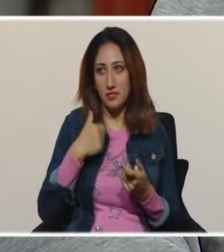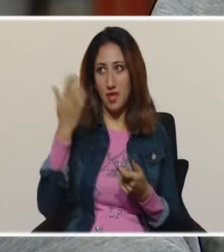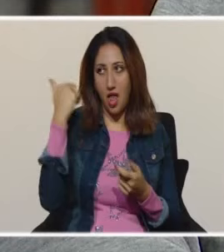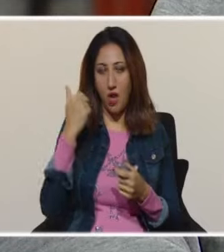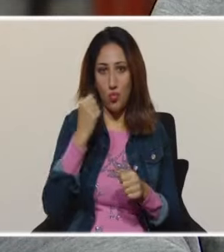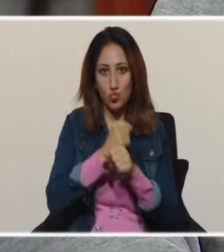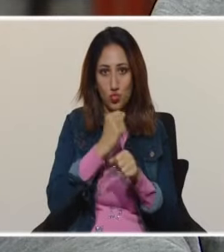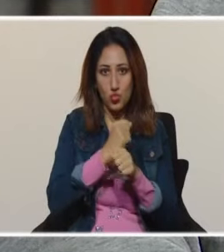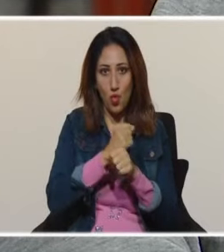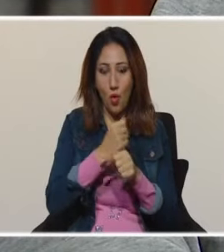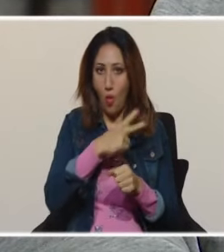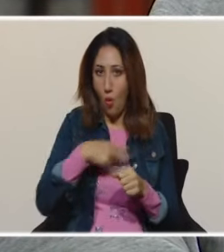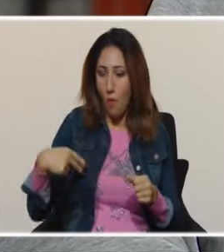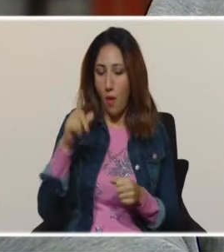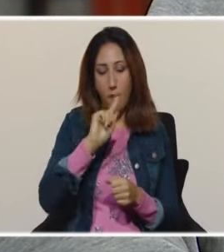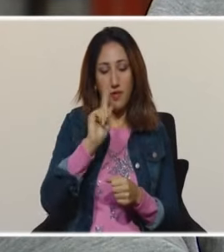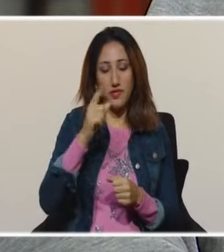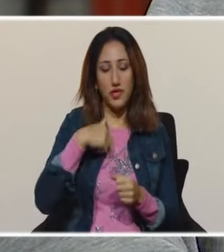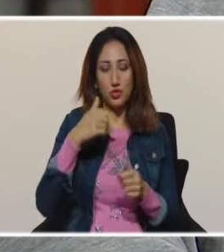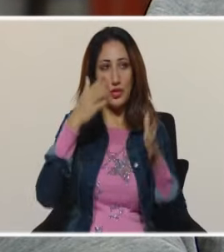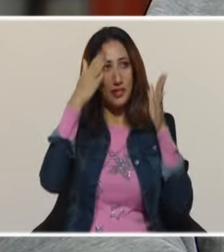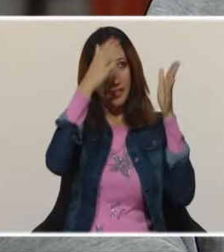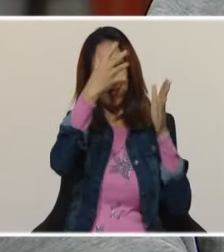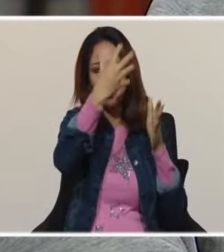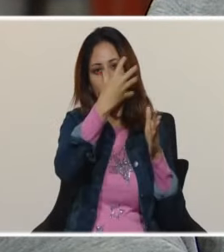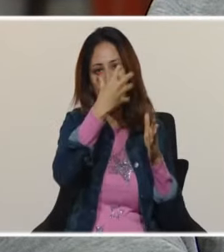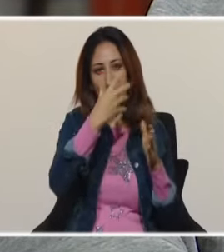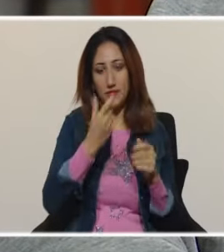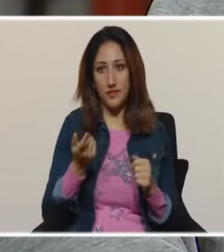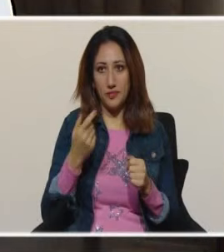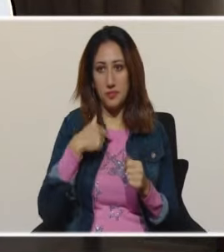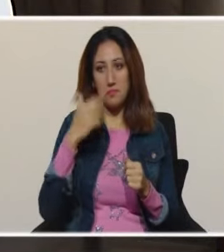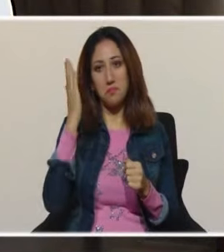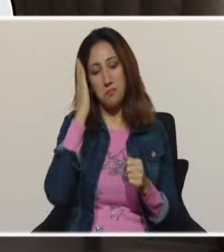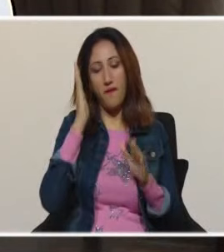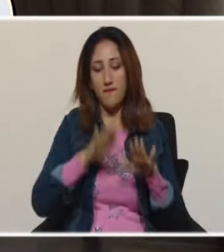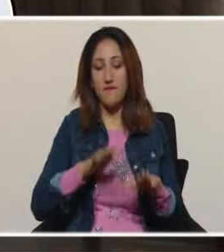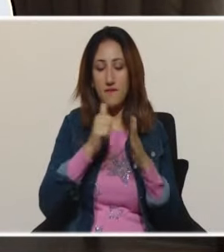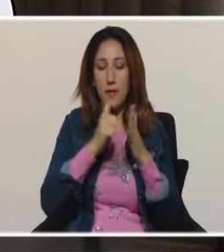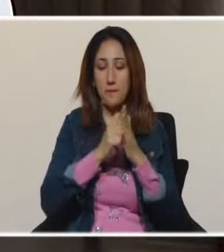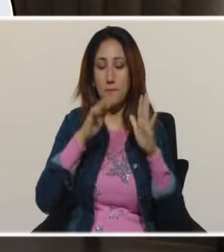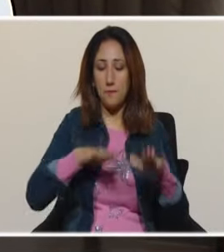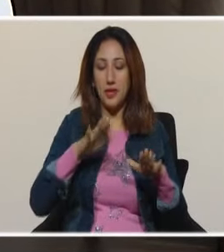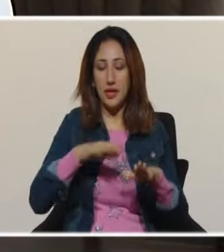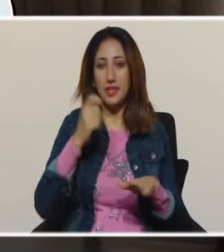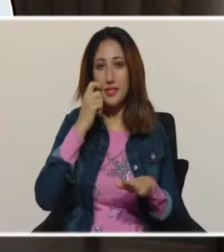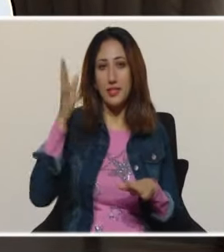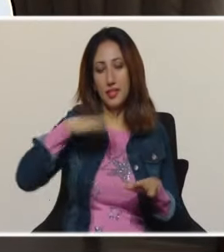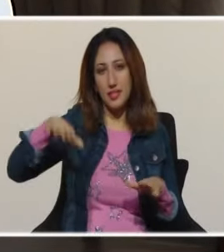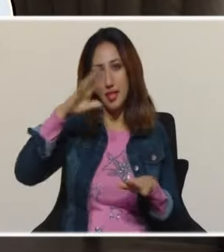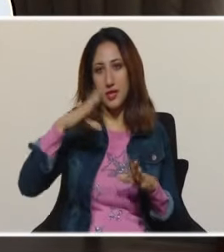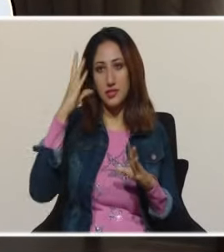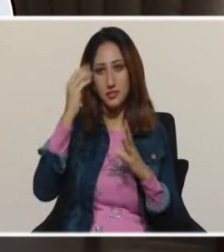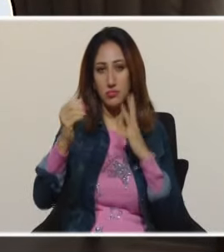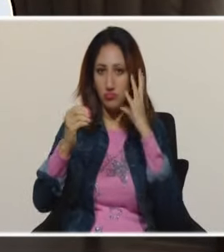شركه ولا قطاع عام ولا حاجه. فما عادش في حركه، نمت في البيت. اهل الخير ساعدونا